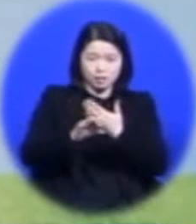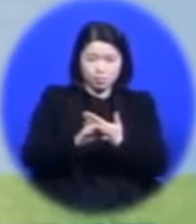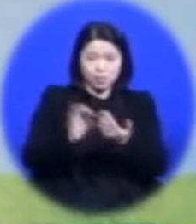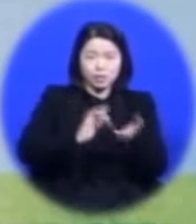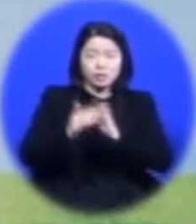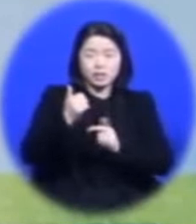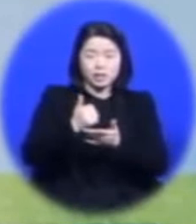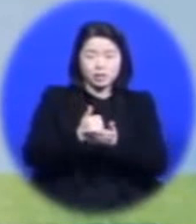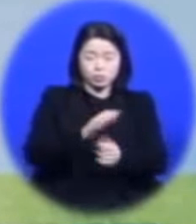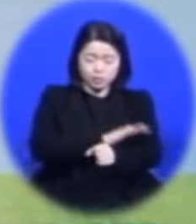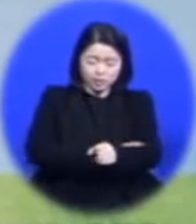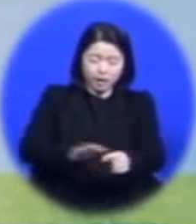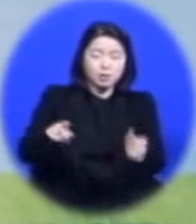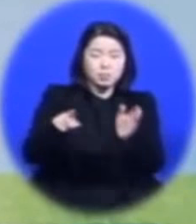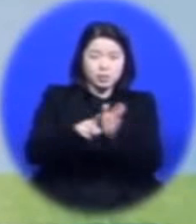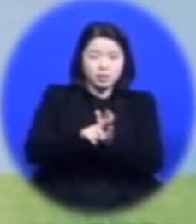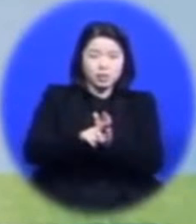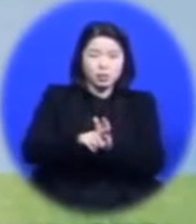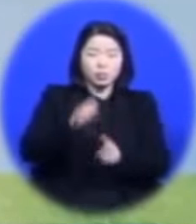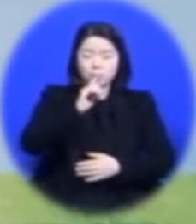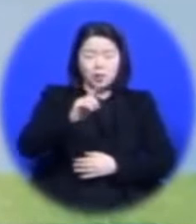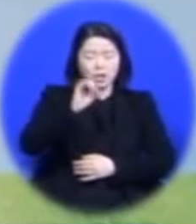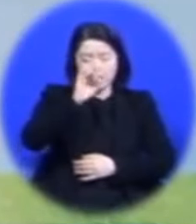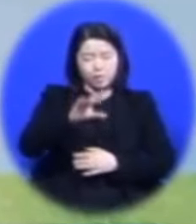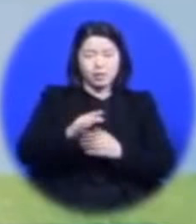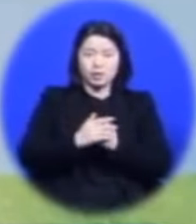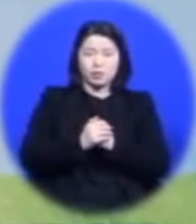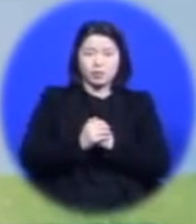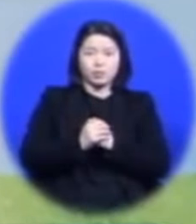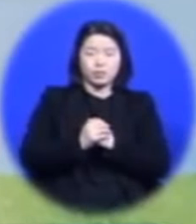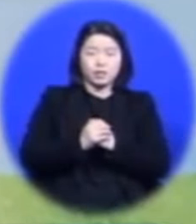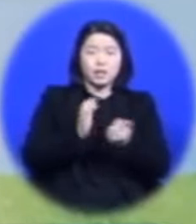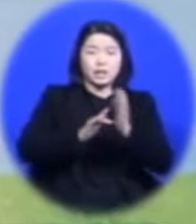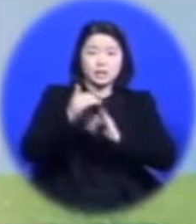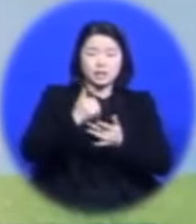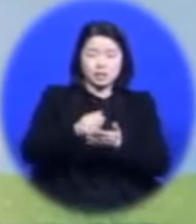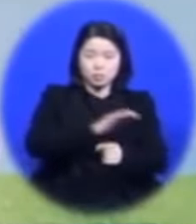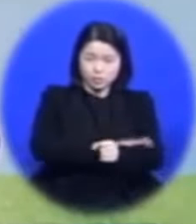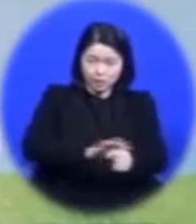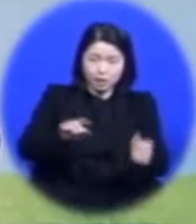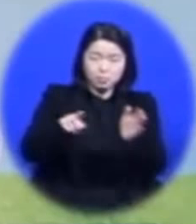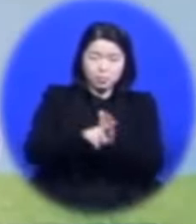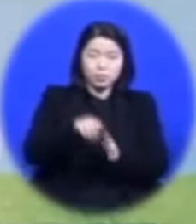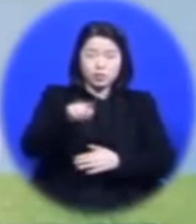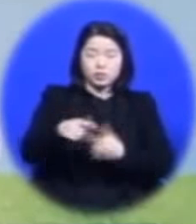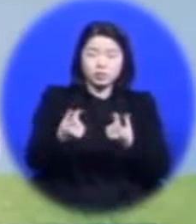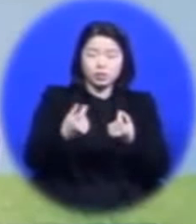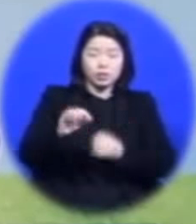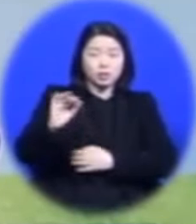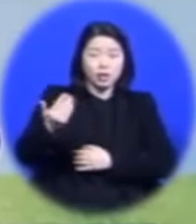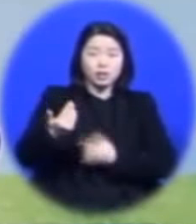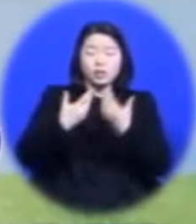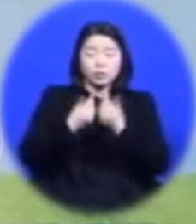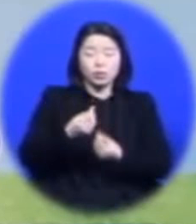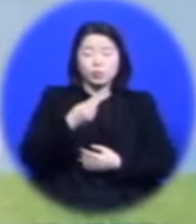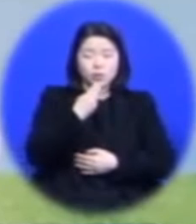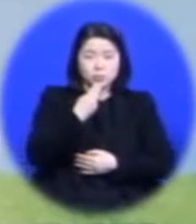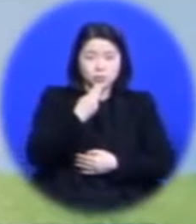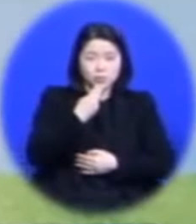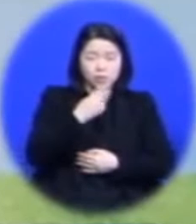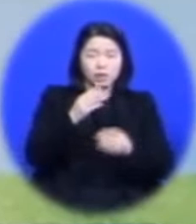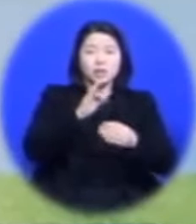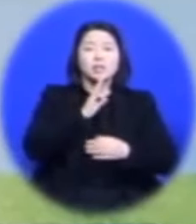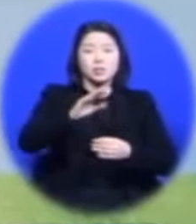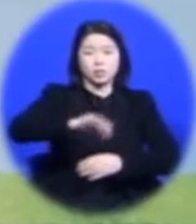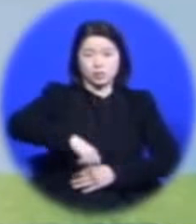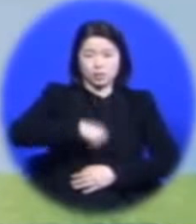믿는다고 말하면 아직 안 됩니다 예수 잘 믿고 그렇게 되는 경우가 없어요 정의가 꽃을